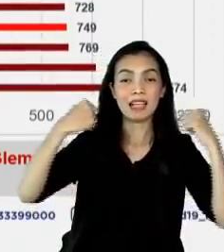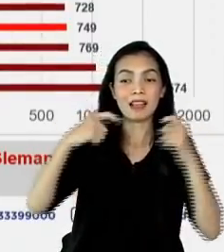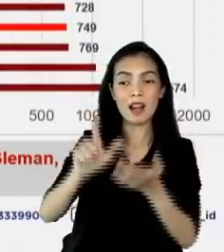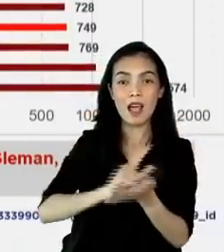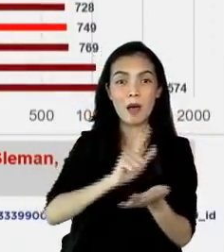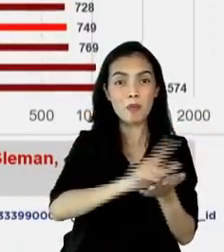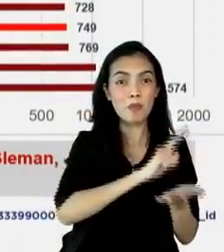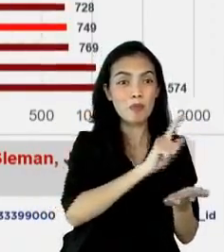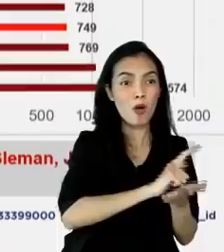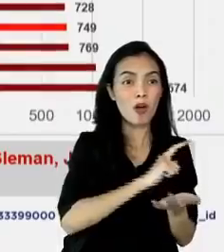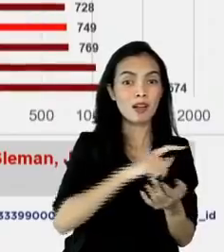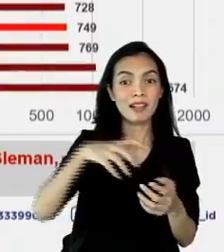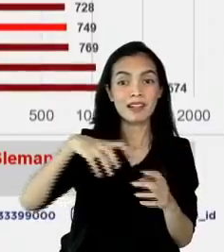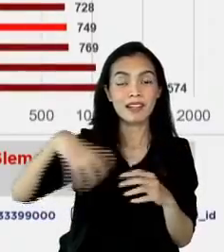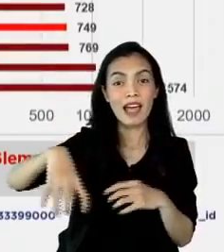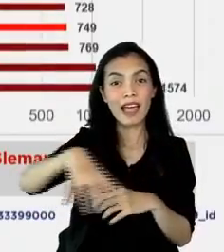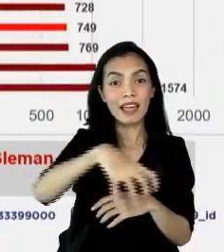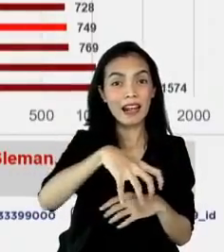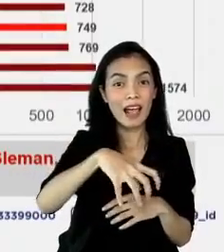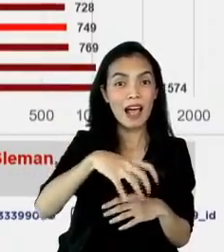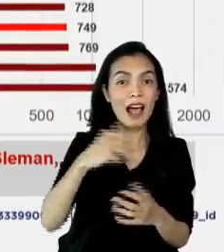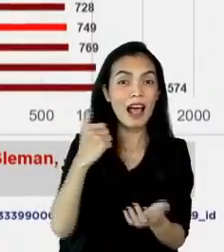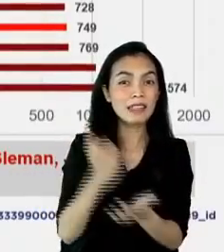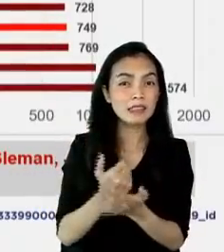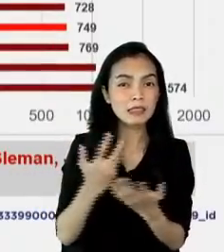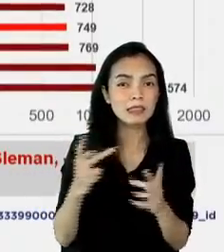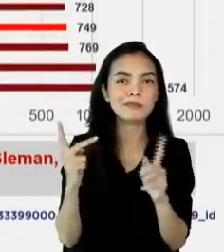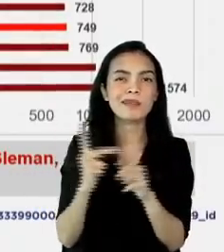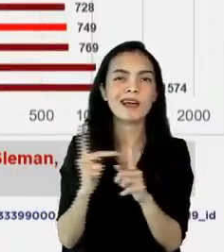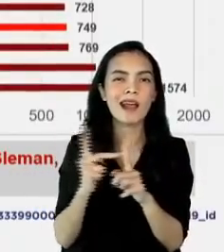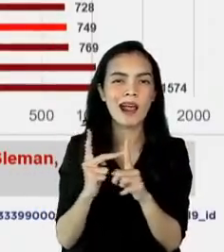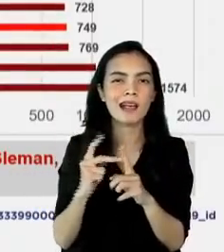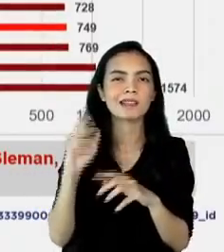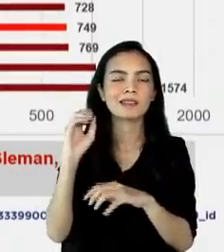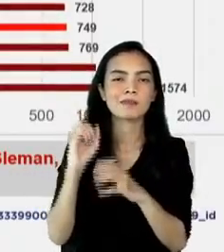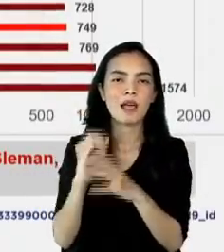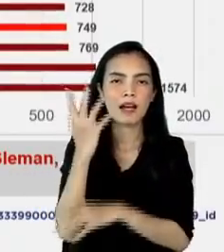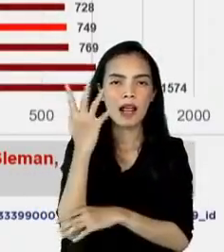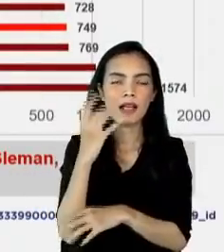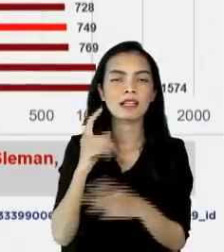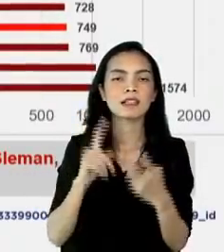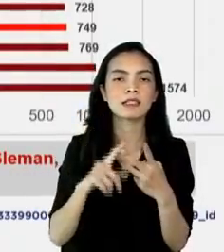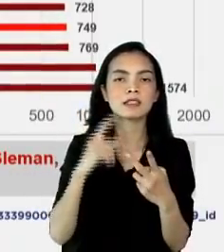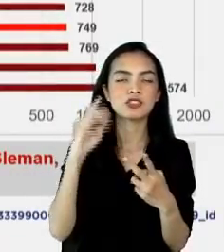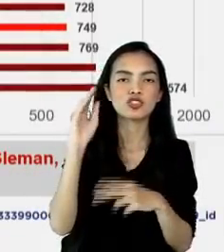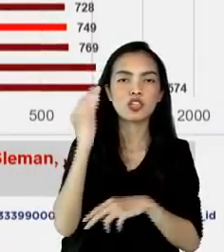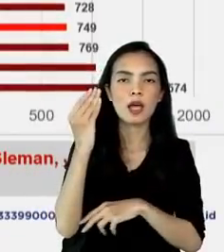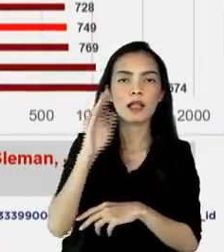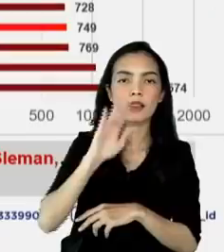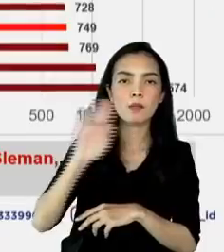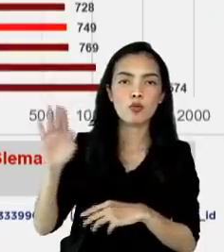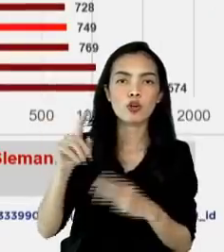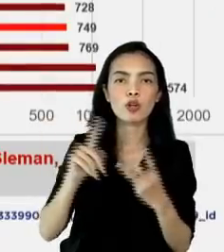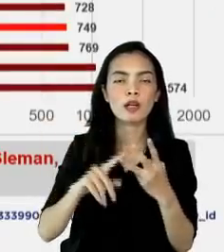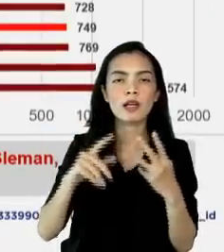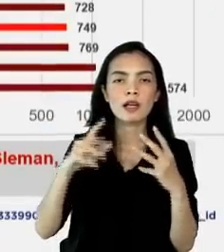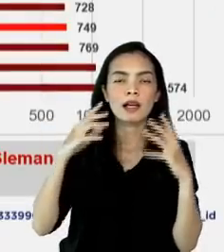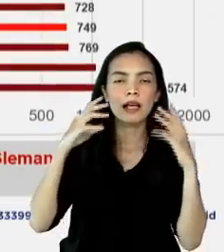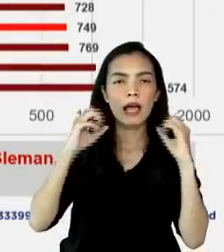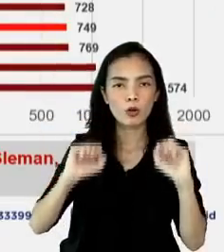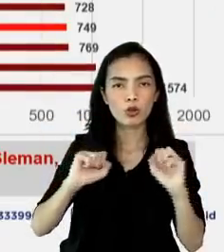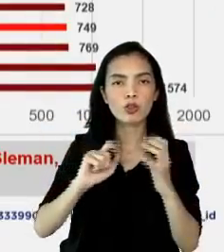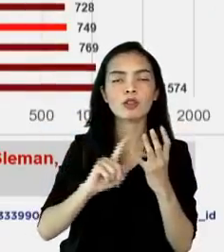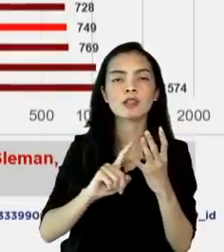Kesehatan, penyumbang angka kematian tertinggi berasal dari Kota Semarang, diikuti dengan Jakarta Timur, kemudian Garut,